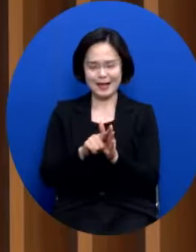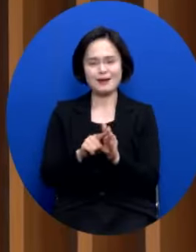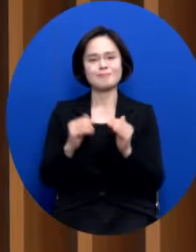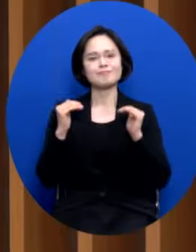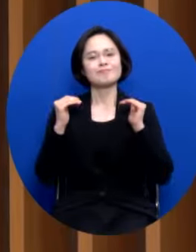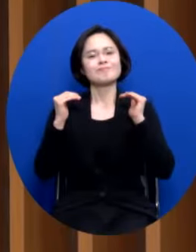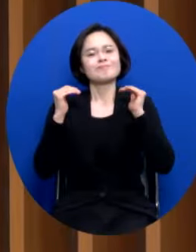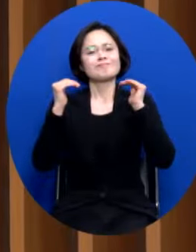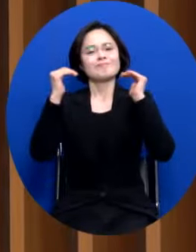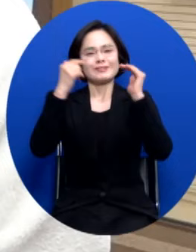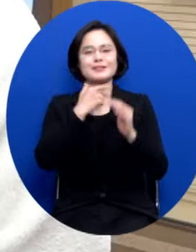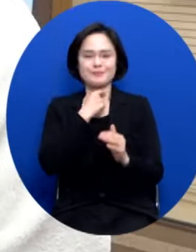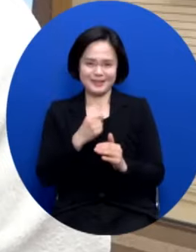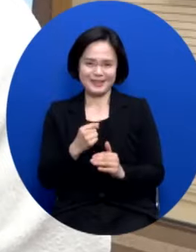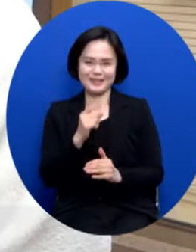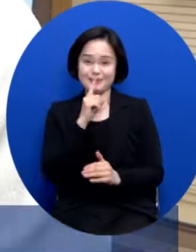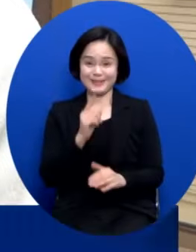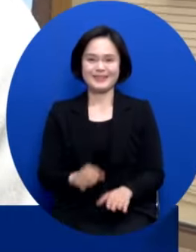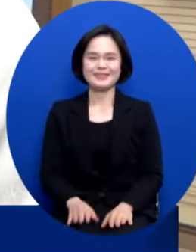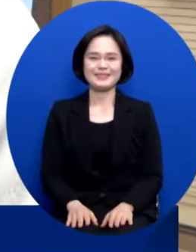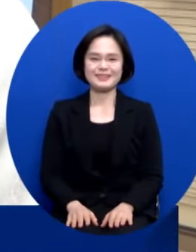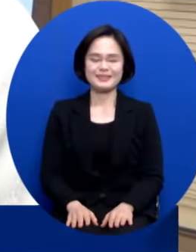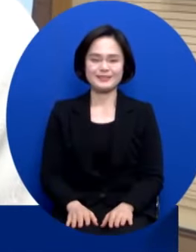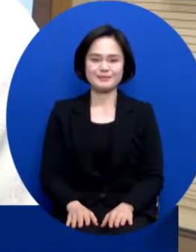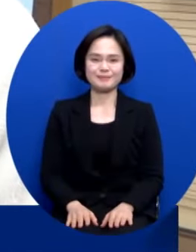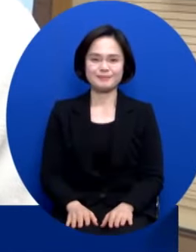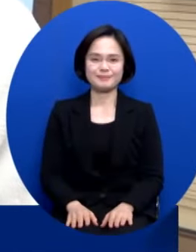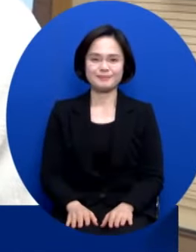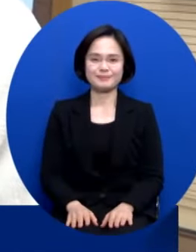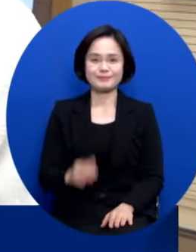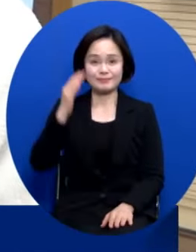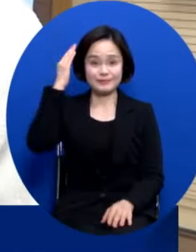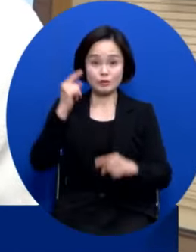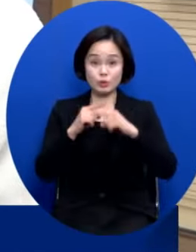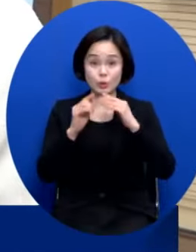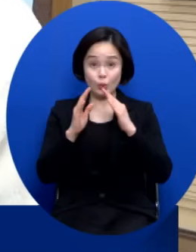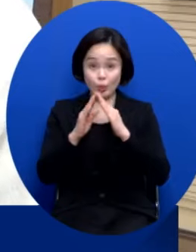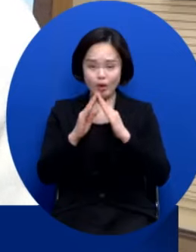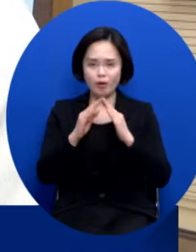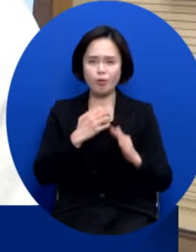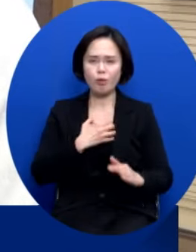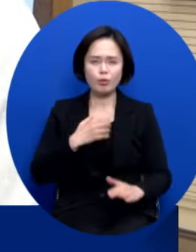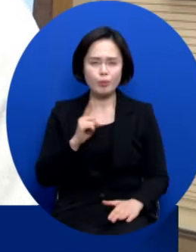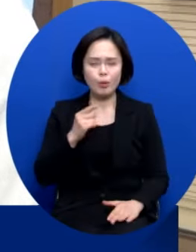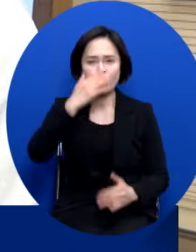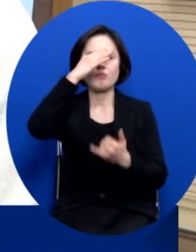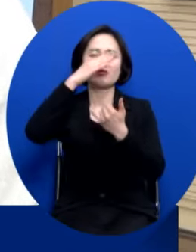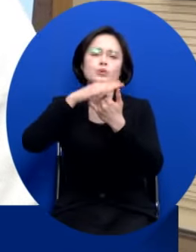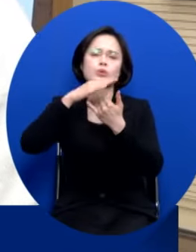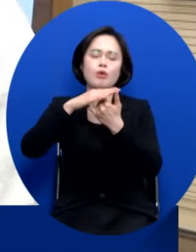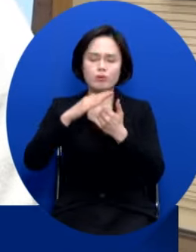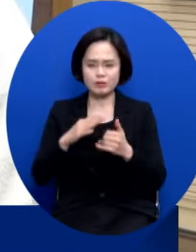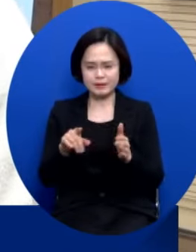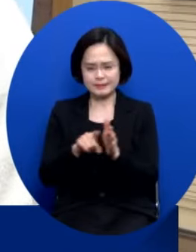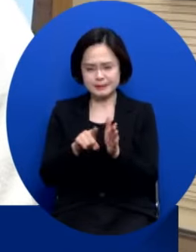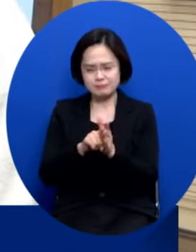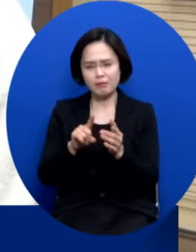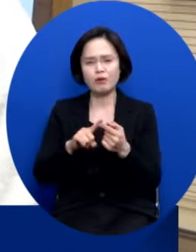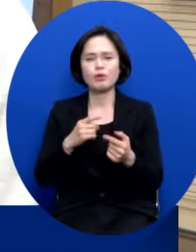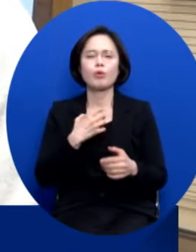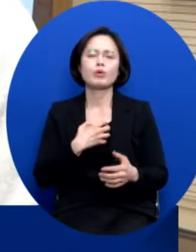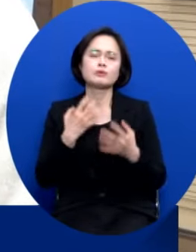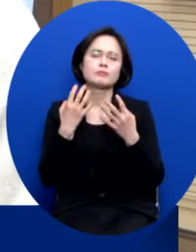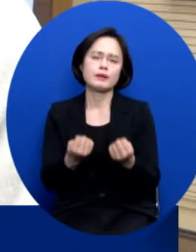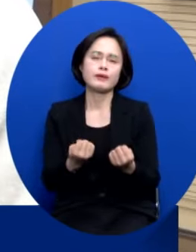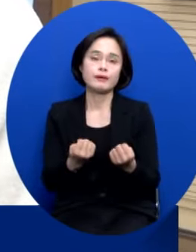소회를 밝혔습니다. 한국교회에 그 다음 세대에 대해서 많은 걱정을 하고 있는데 여기 우리 교회에는 지금